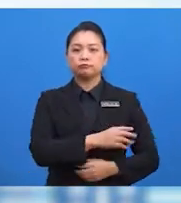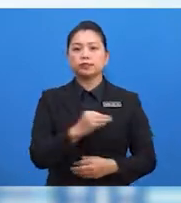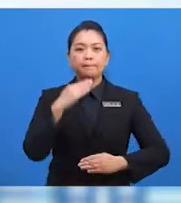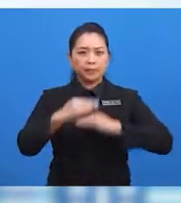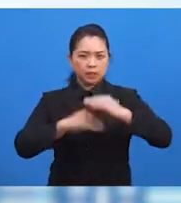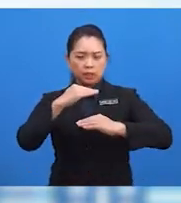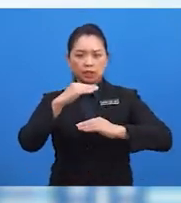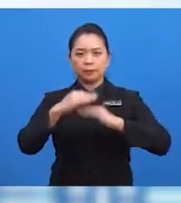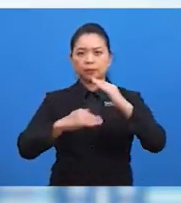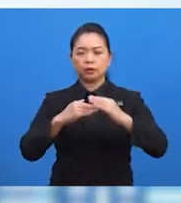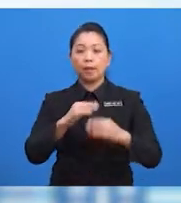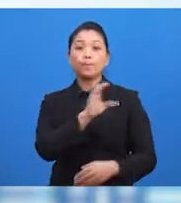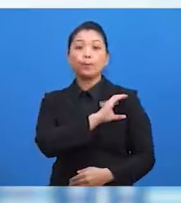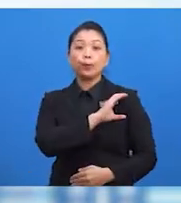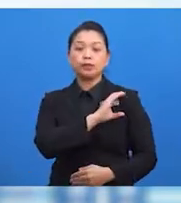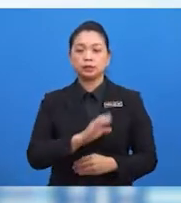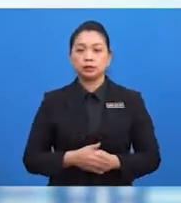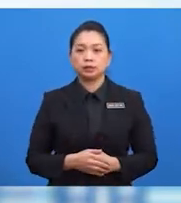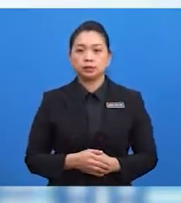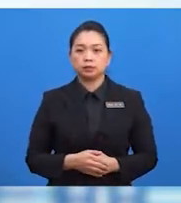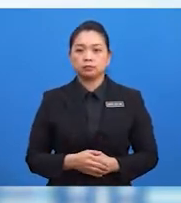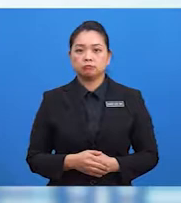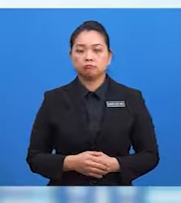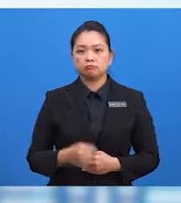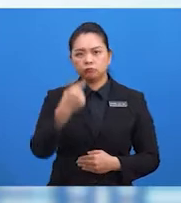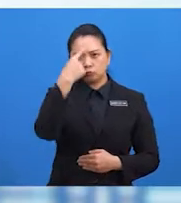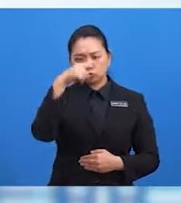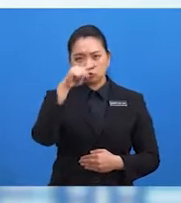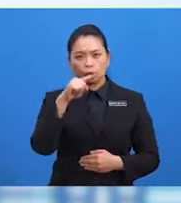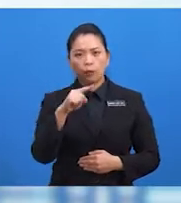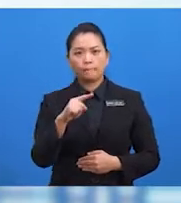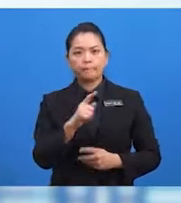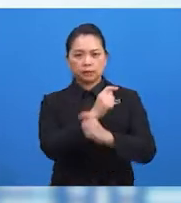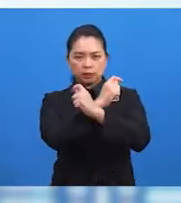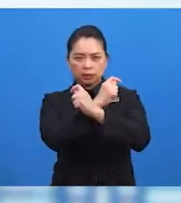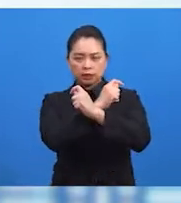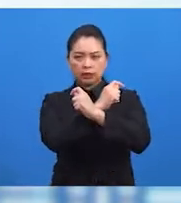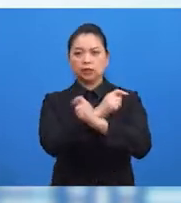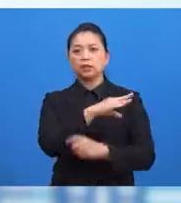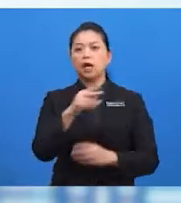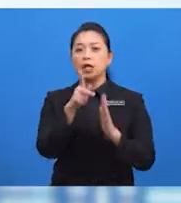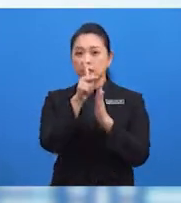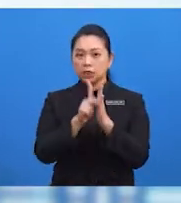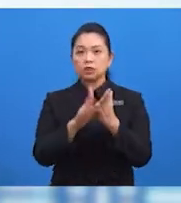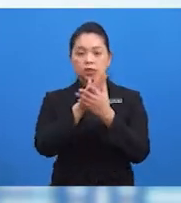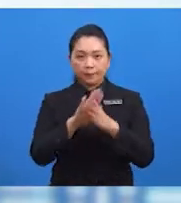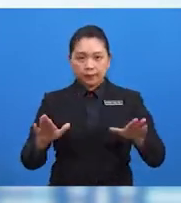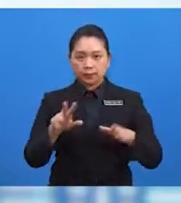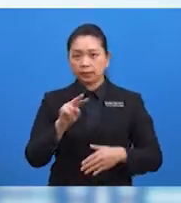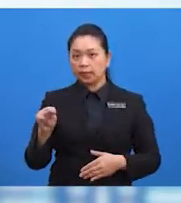Perbelanjaan ini dikategorikan sebagai perbelanjaan untuk pertahanan dan keselamatan dalam negeri.